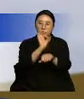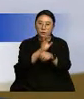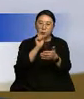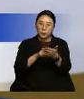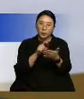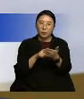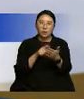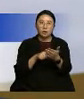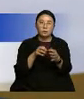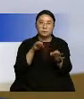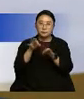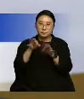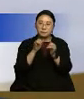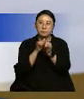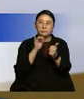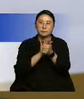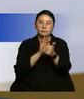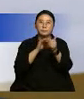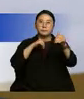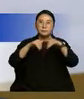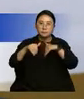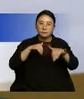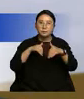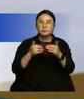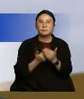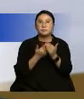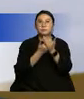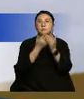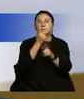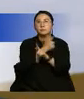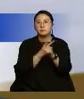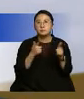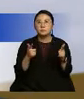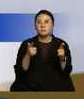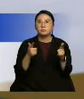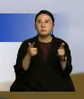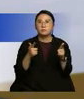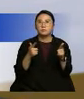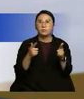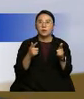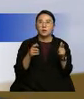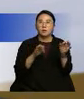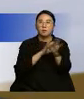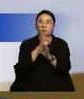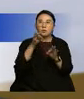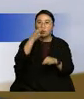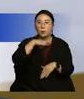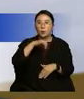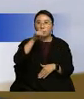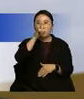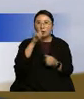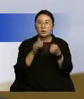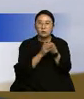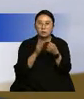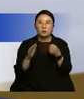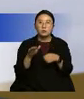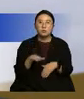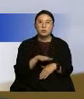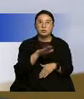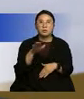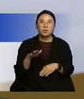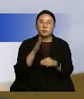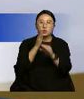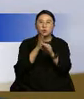효과 또 영세자영업자 지원 골목상권 진흥 이라고 하는 경제적 효과 거나 확실하기 때문에 에 우리가